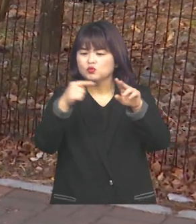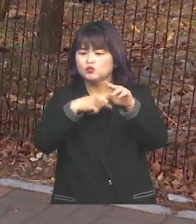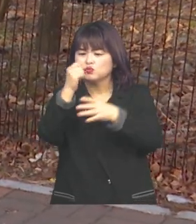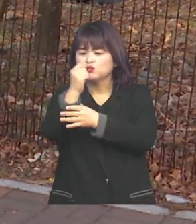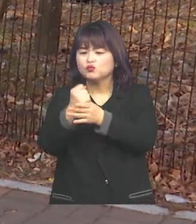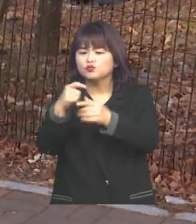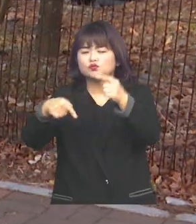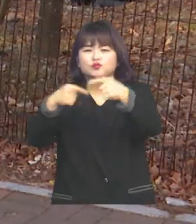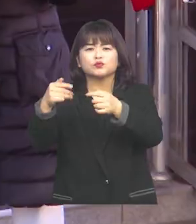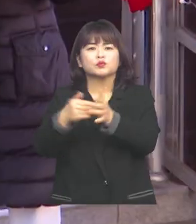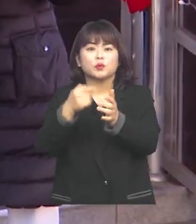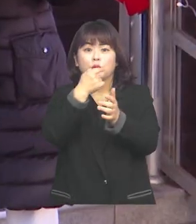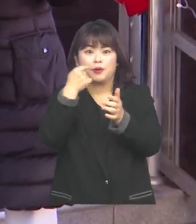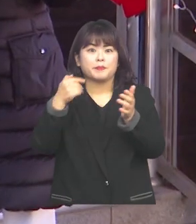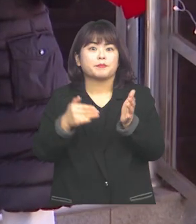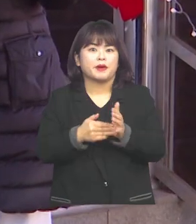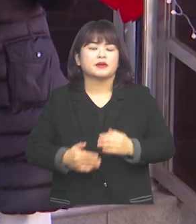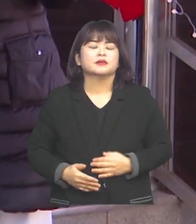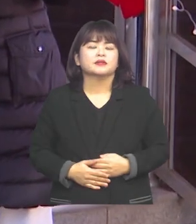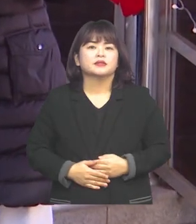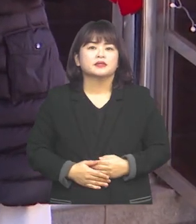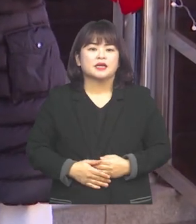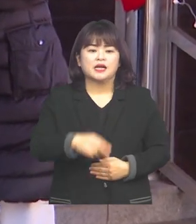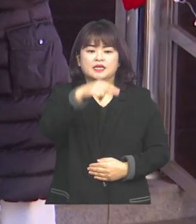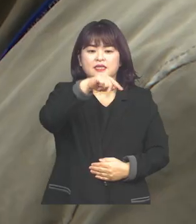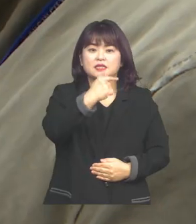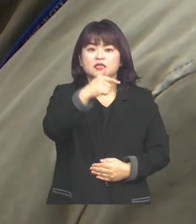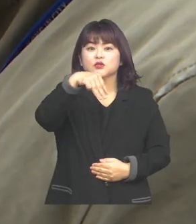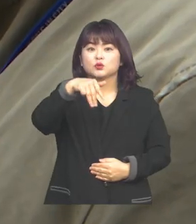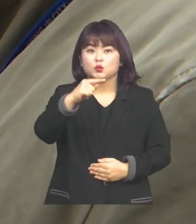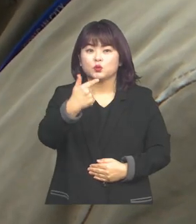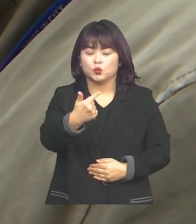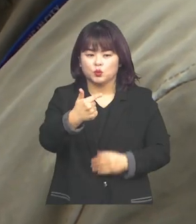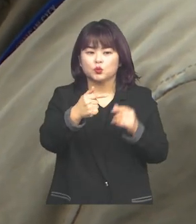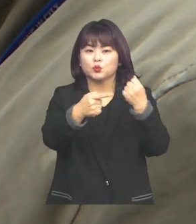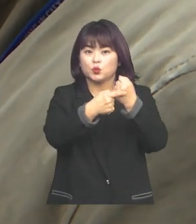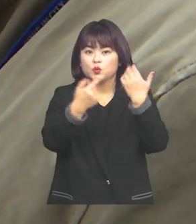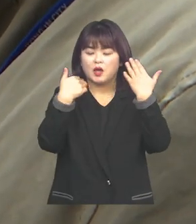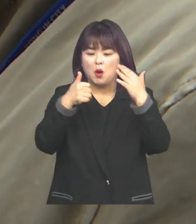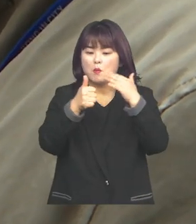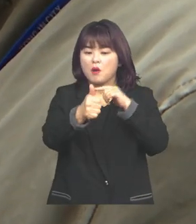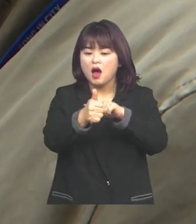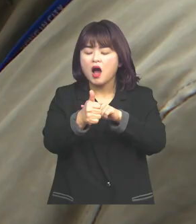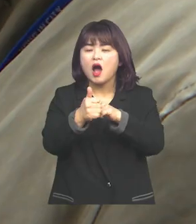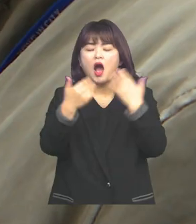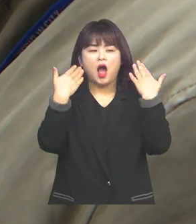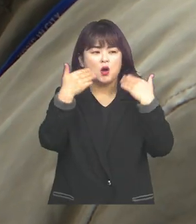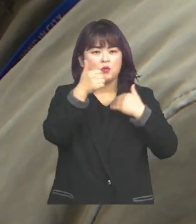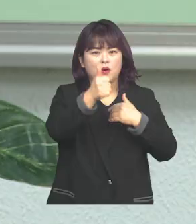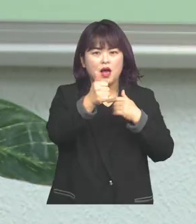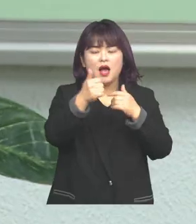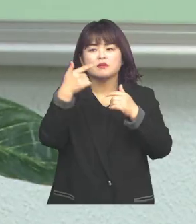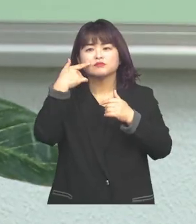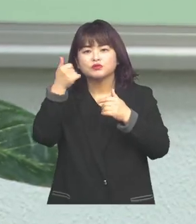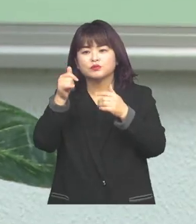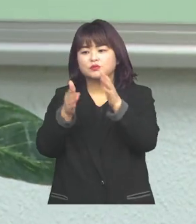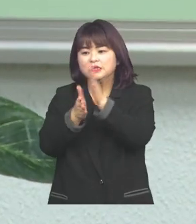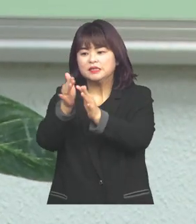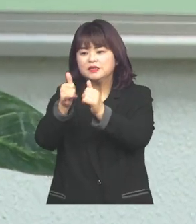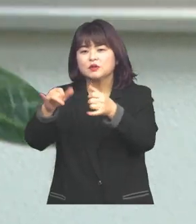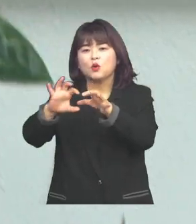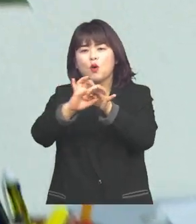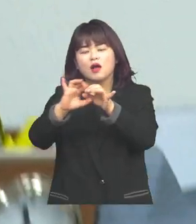구간을 재포장한 구간을 확인했습니다. 이어 신촌초등학교를 방문해 교장, 학부모, 시 관계자들과